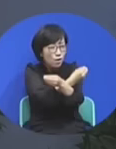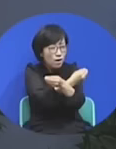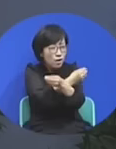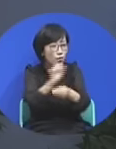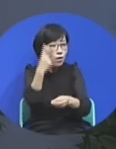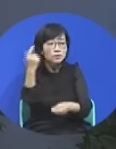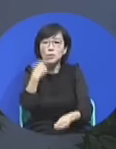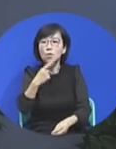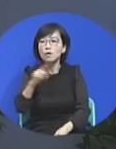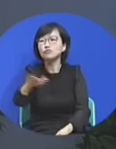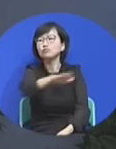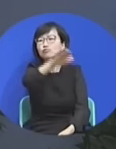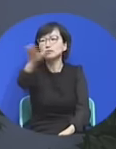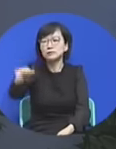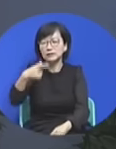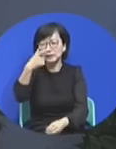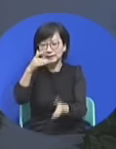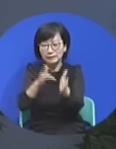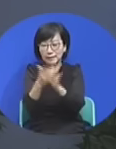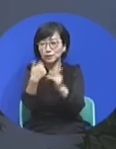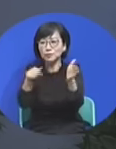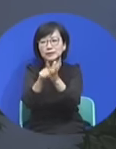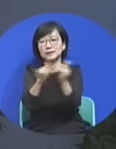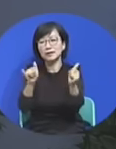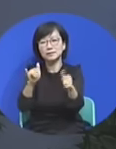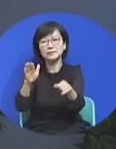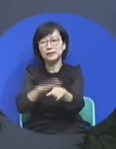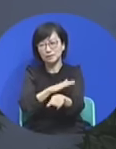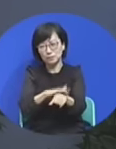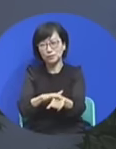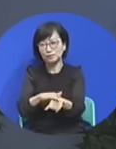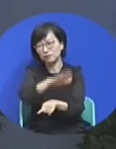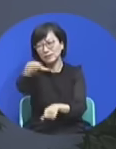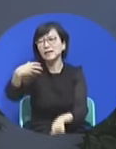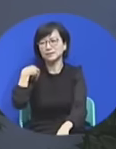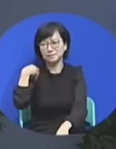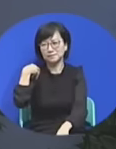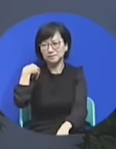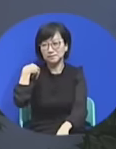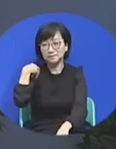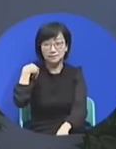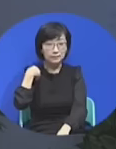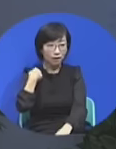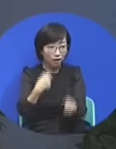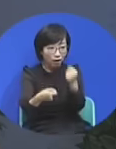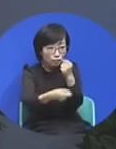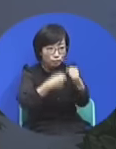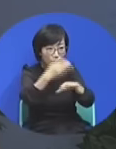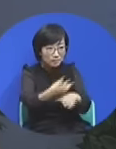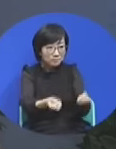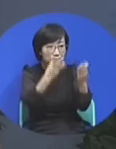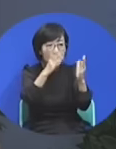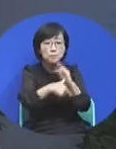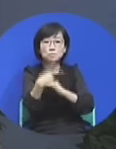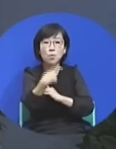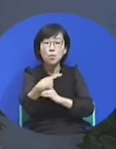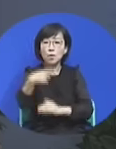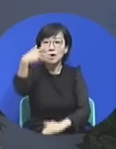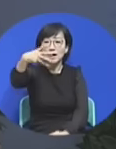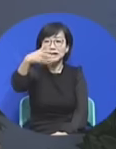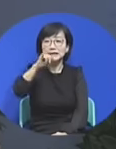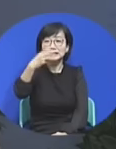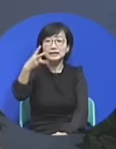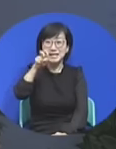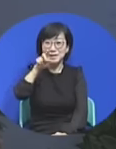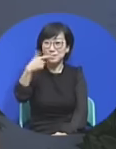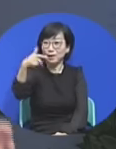regarding Thanksgiving. 뭐 그 칠면조 고기 먹고 하는 날 요리 알고 있습니다. People just think about it as a day, a holiday where you cut up the turkey and you